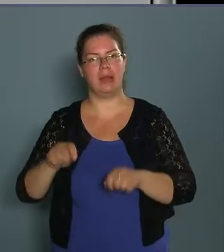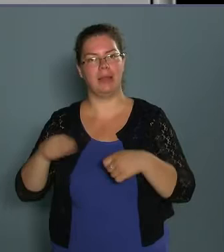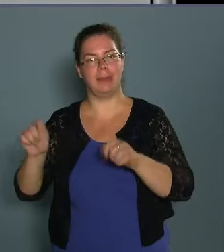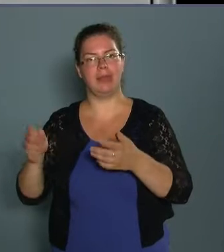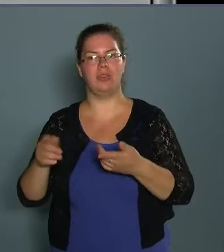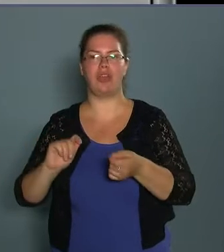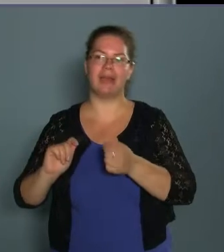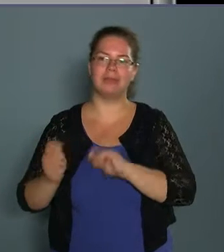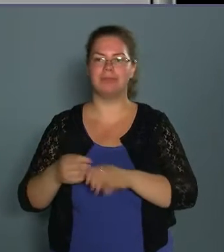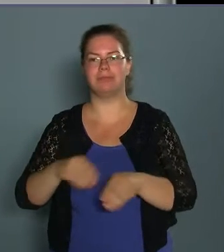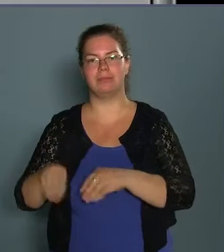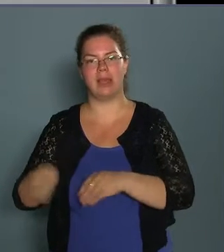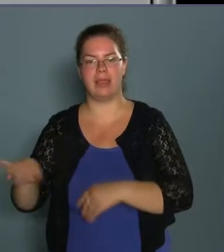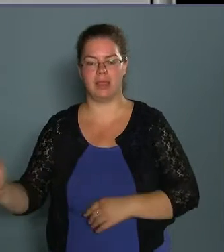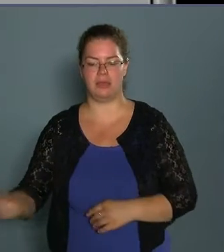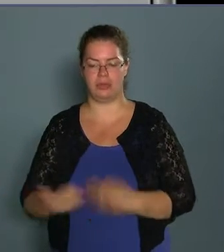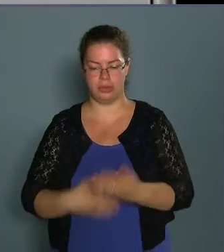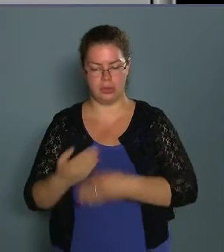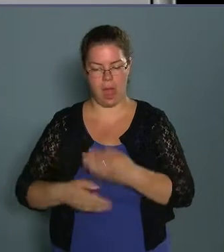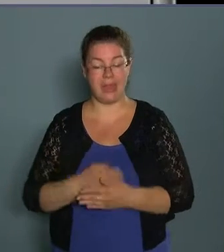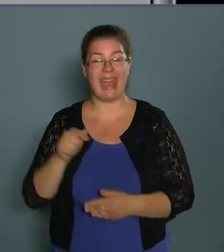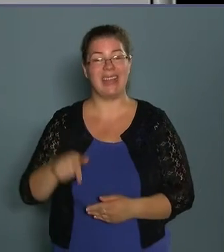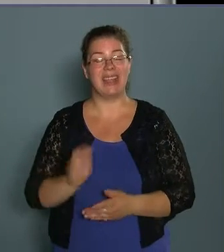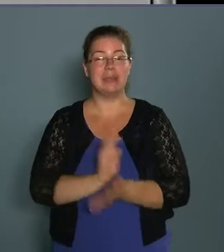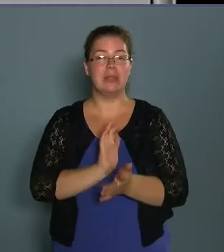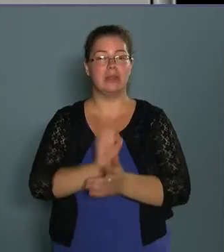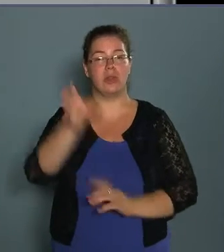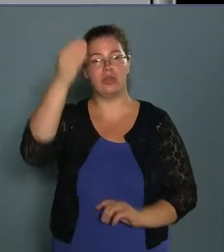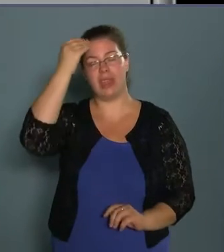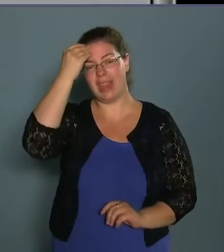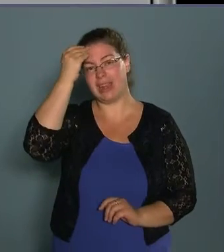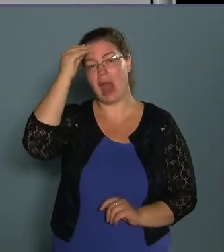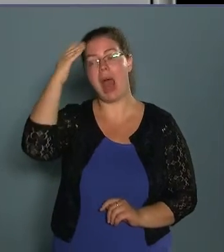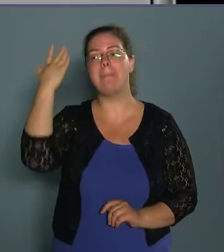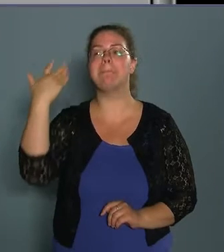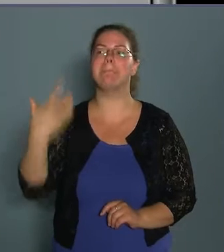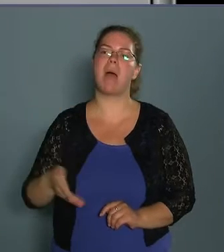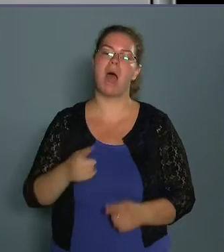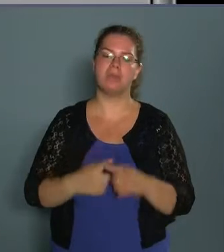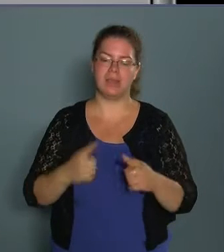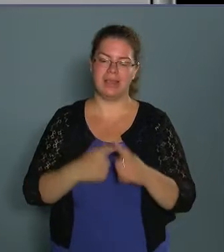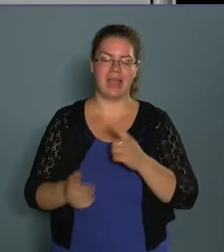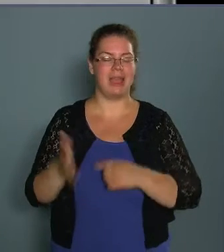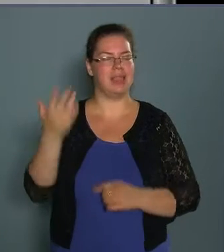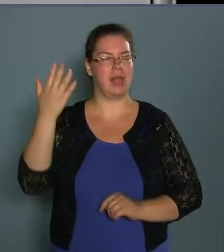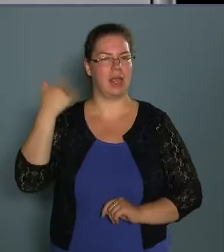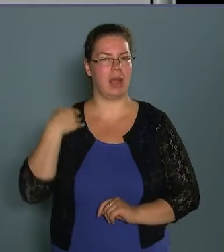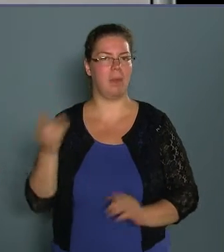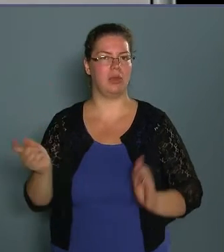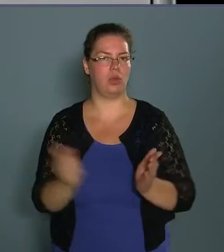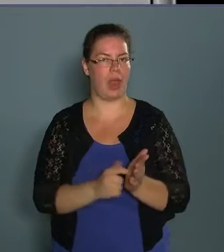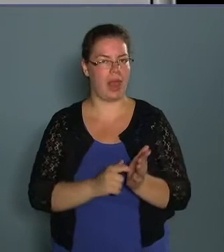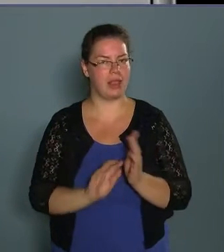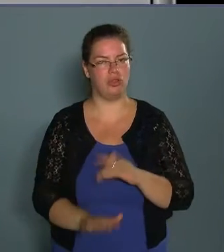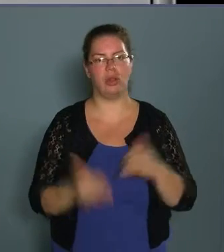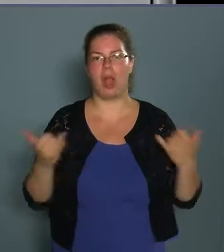átépítés, átrendezés is zajlik. Ennek bizonyos értelemben része egy régebbi